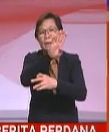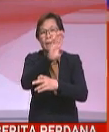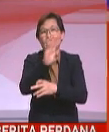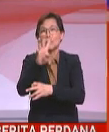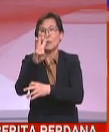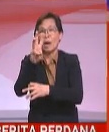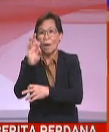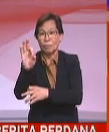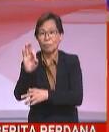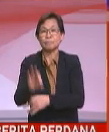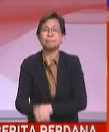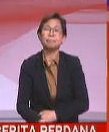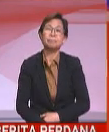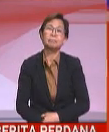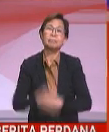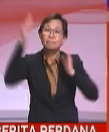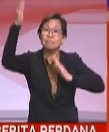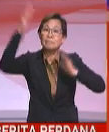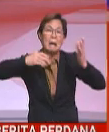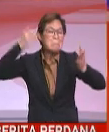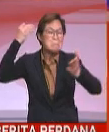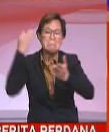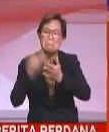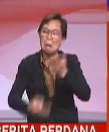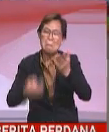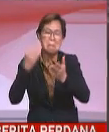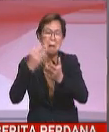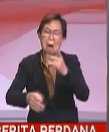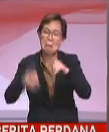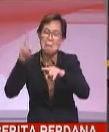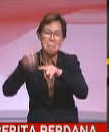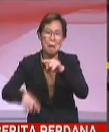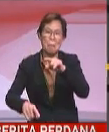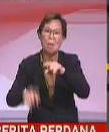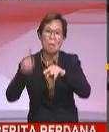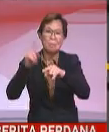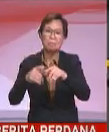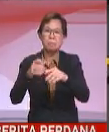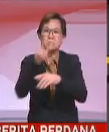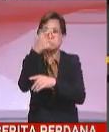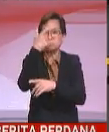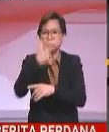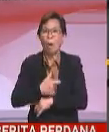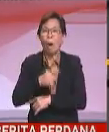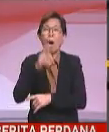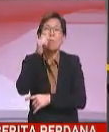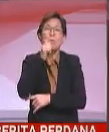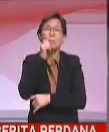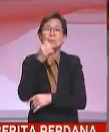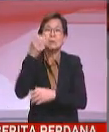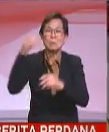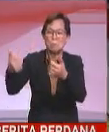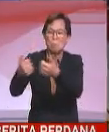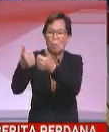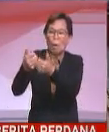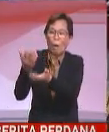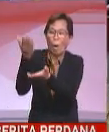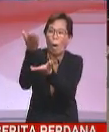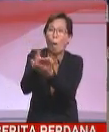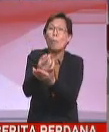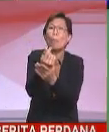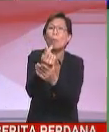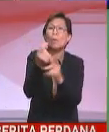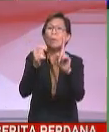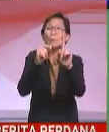BF bagaimanapun Malaysia gagal untuk melayakkan diri dalam acara TV seorang wanita pada kejuangannya menawarkan